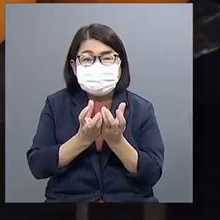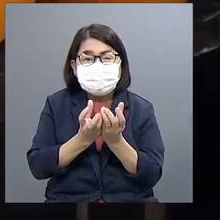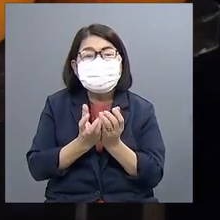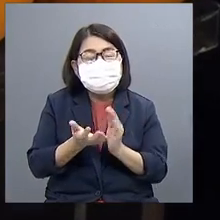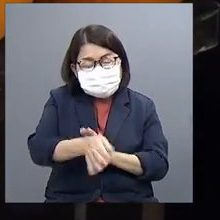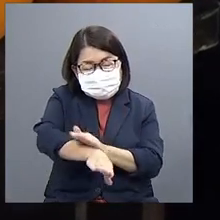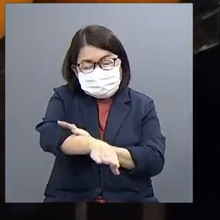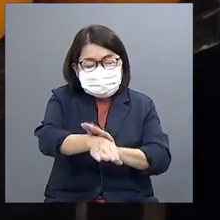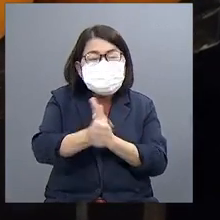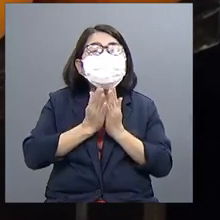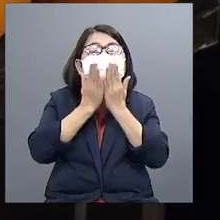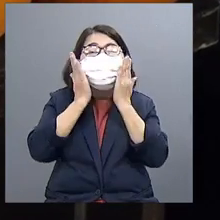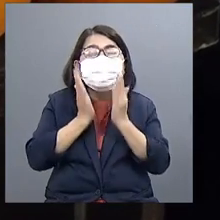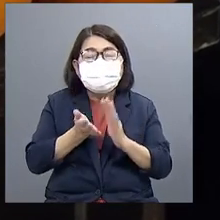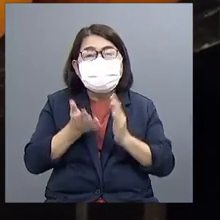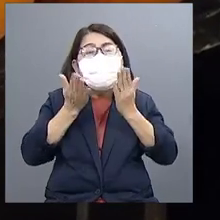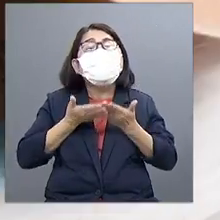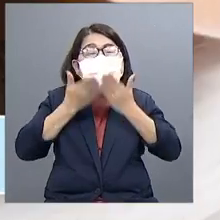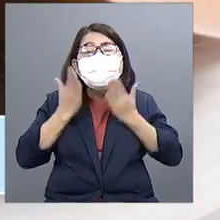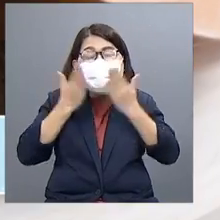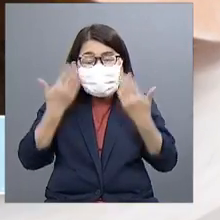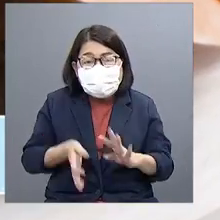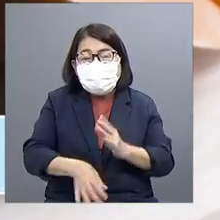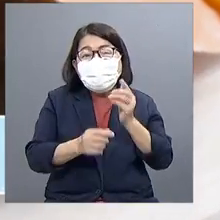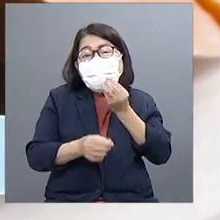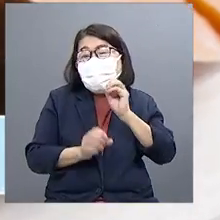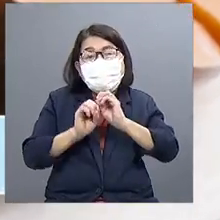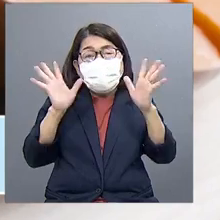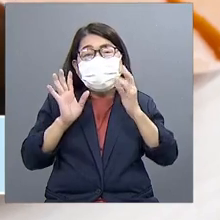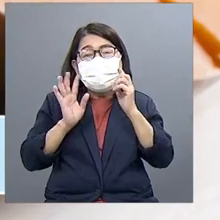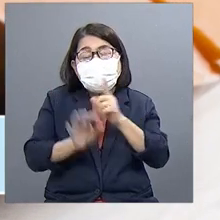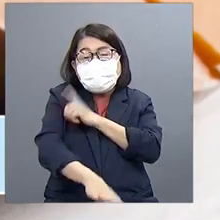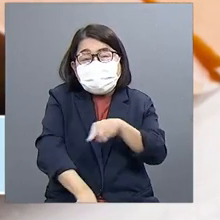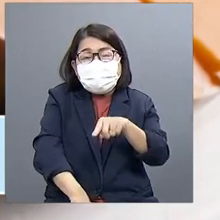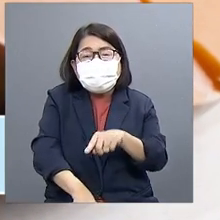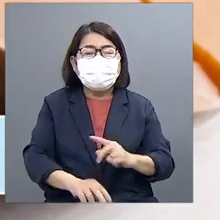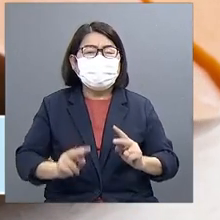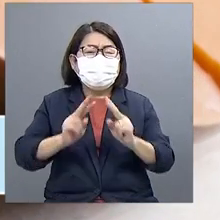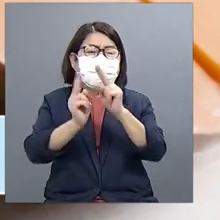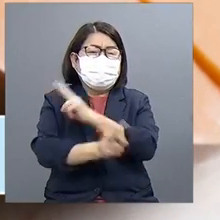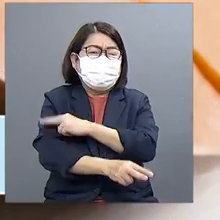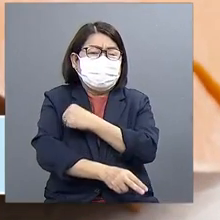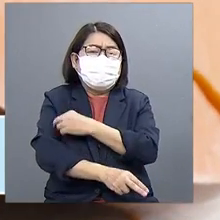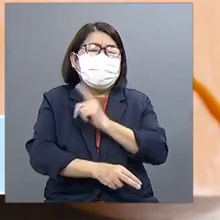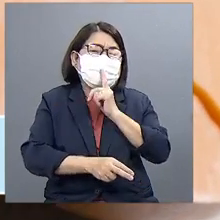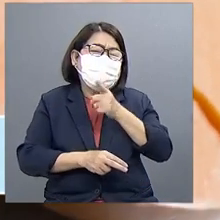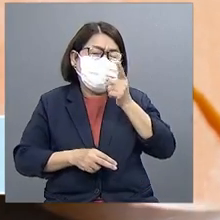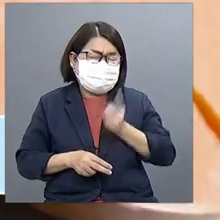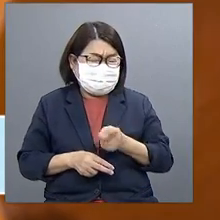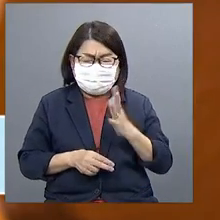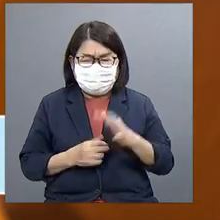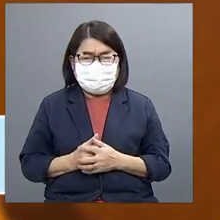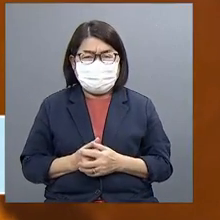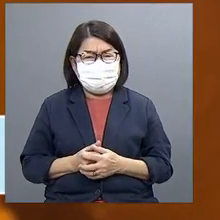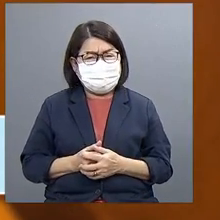แพทย์แผนไทยและการแพทย์ทางเลือกกระทรวงสาธารณสุขชี้แจงว่าประเด็นเรื่องนี้ไม่เป็นความจริงค่ะ มันจะเหลืองไปหรือ